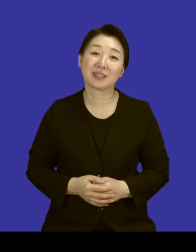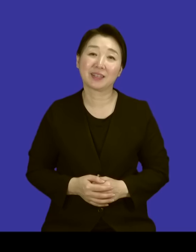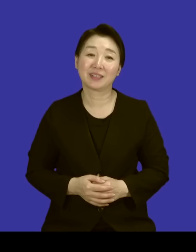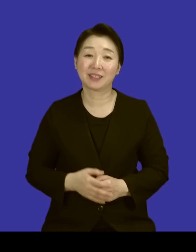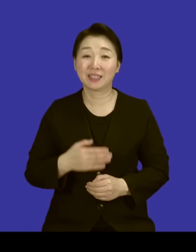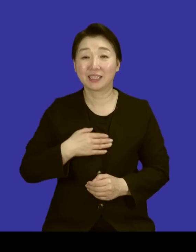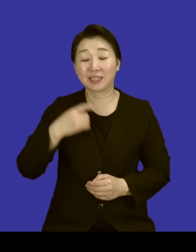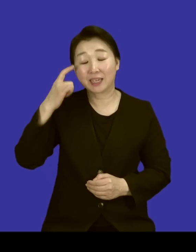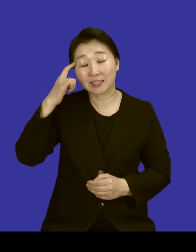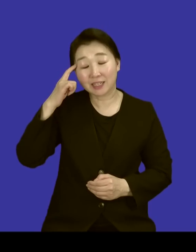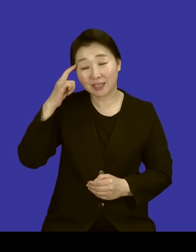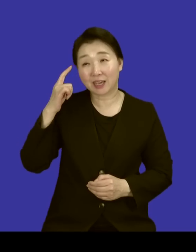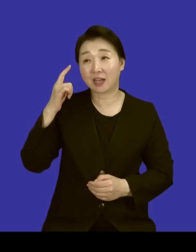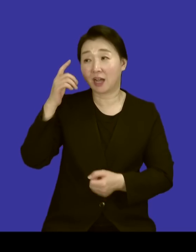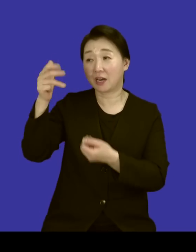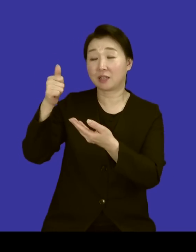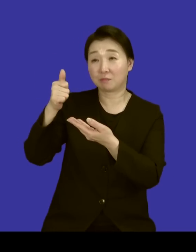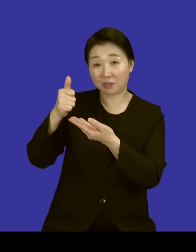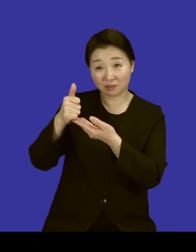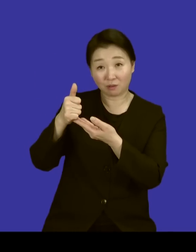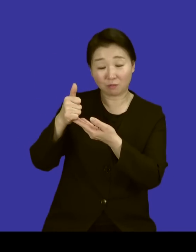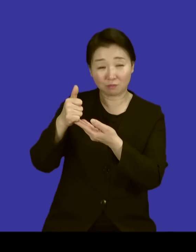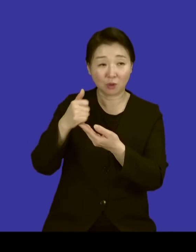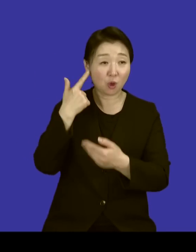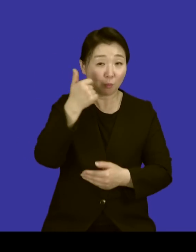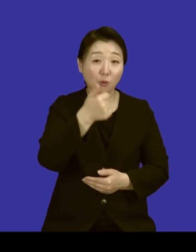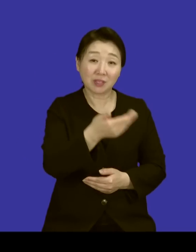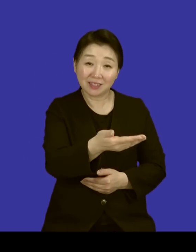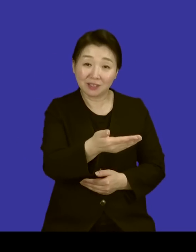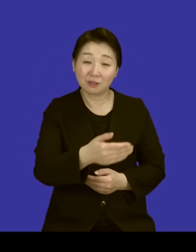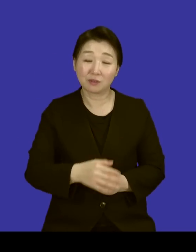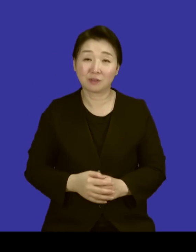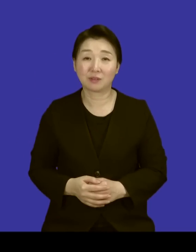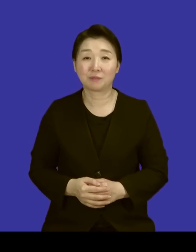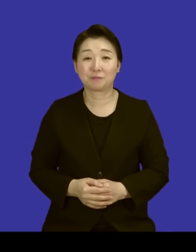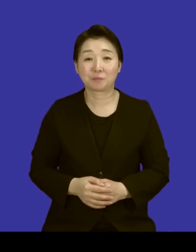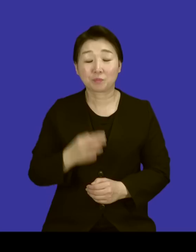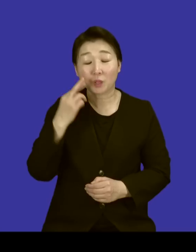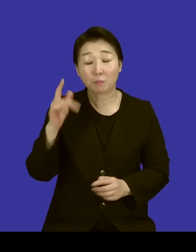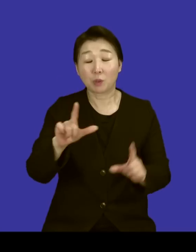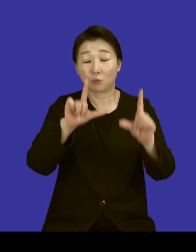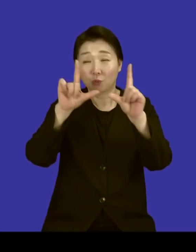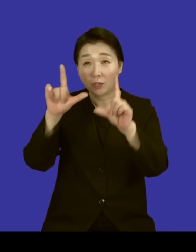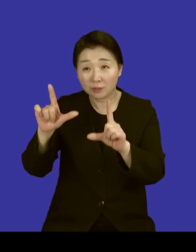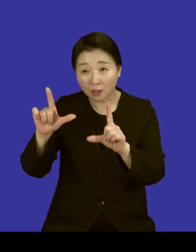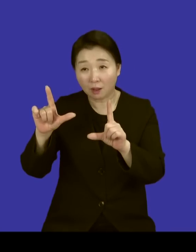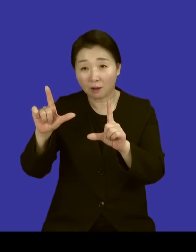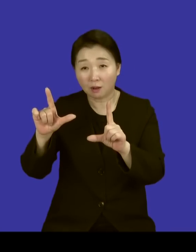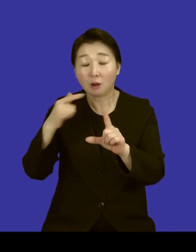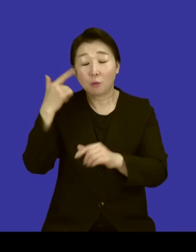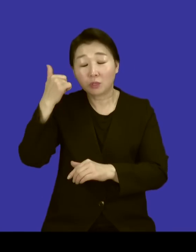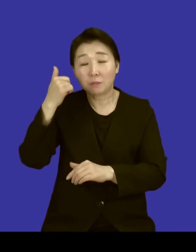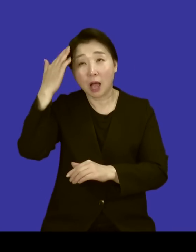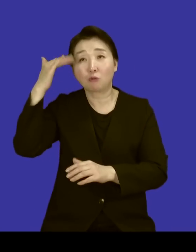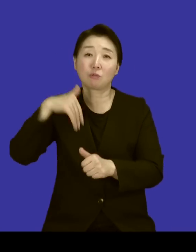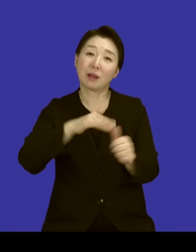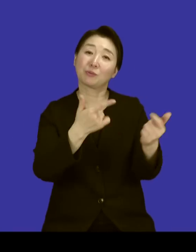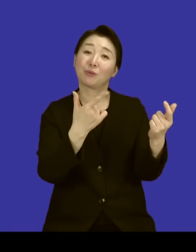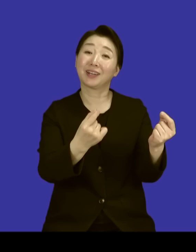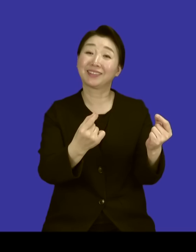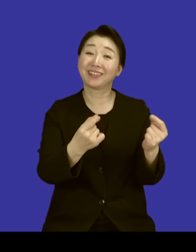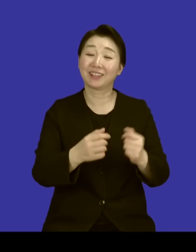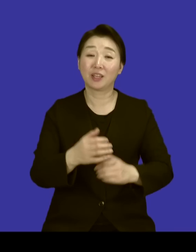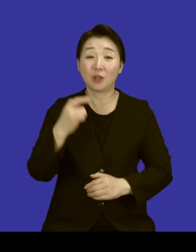저는 오히려 하나님께서 목사님을 미국에 사시는 목사님을 한국으로 파송시키셨다라는 생각이 들었어요. 우리가